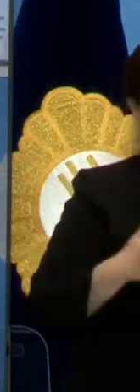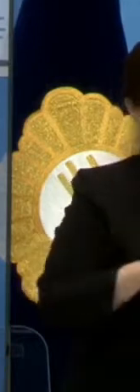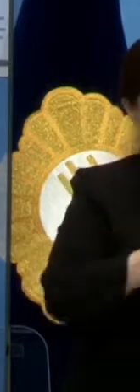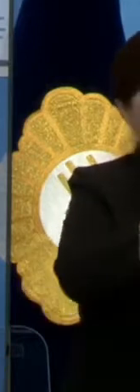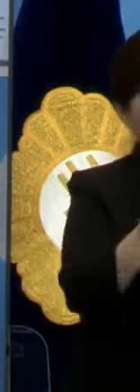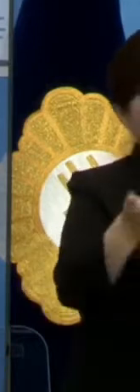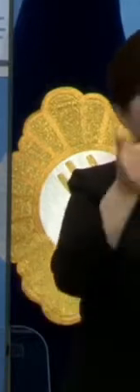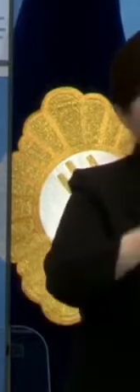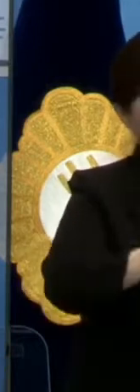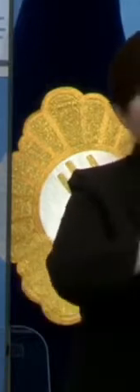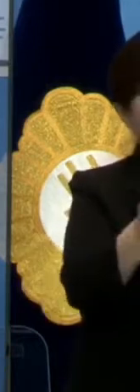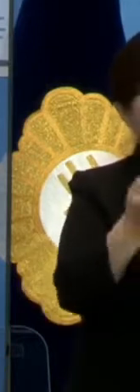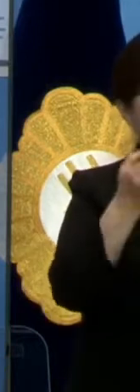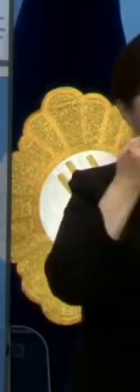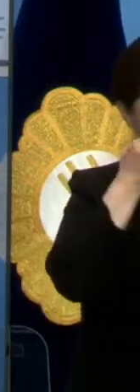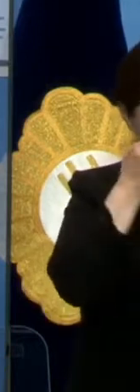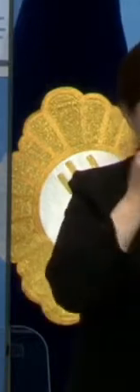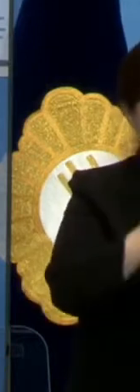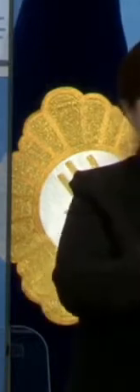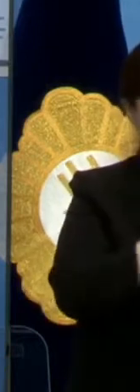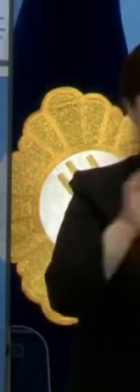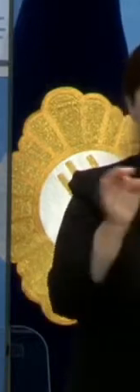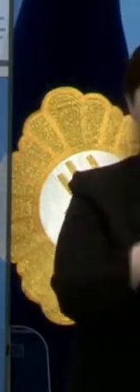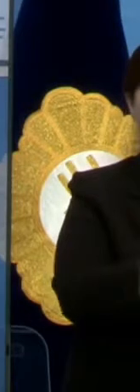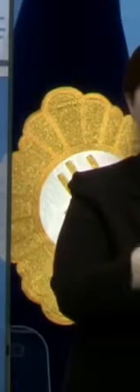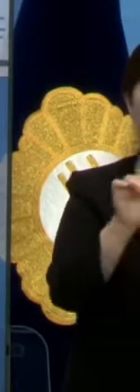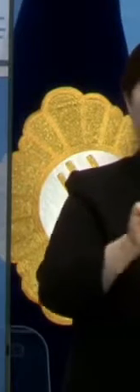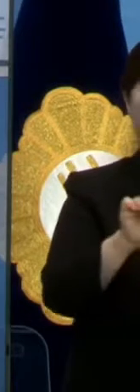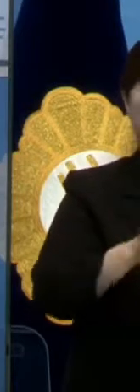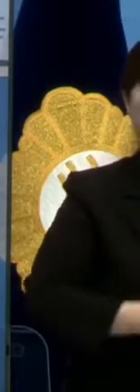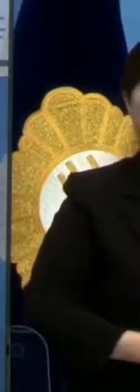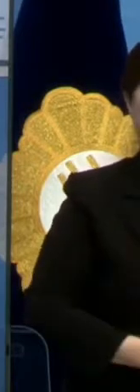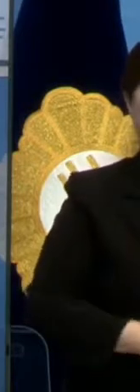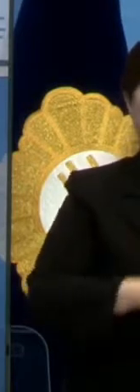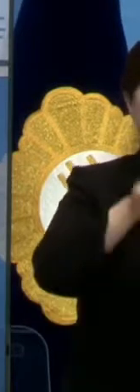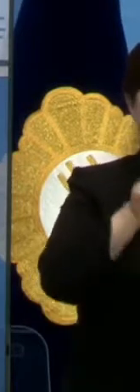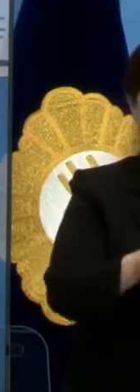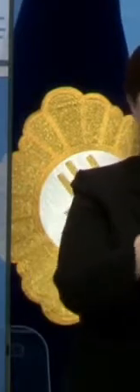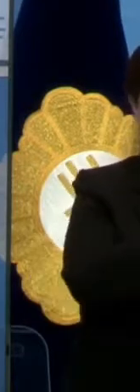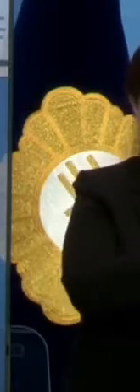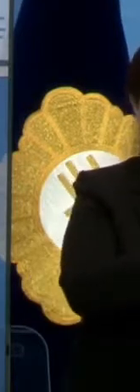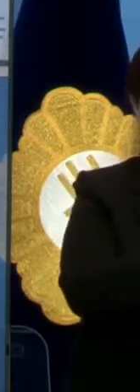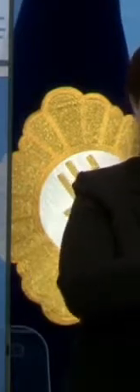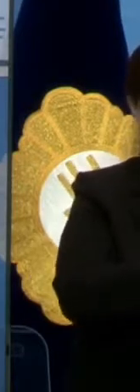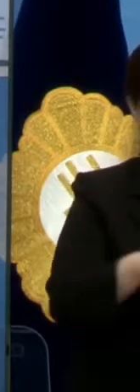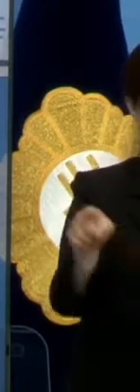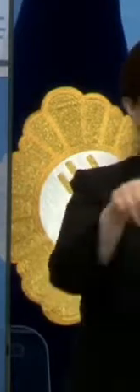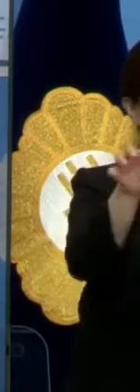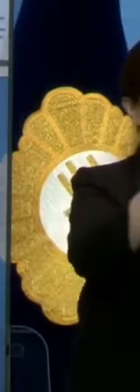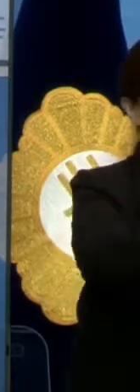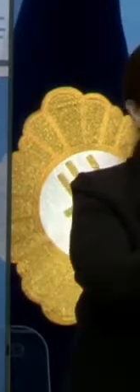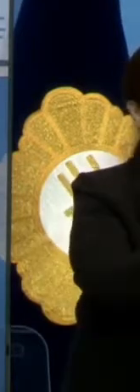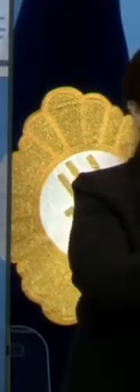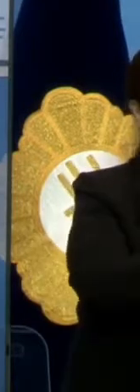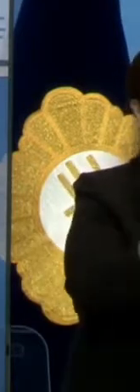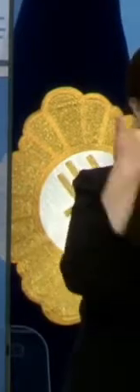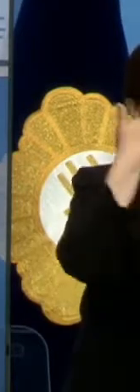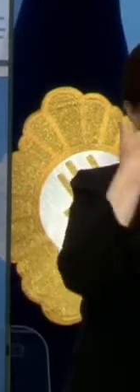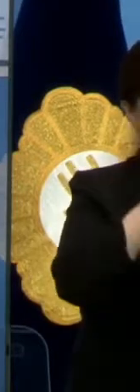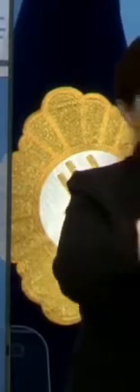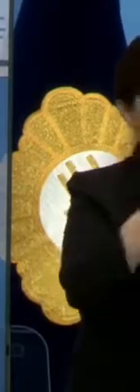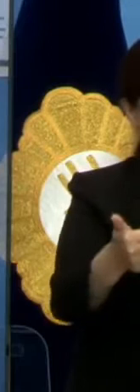죽지 못한 실종 상태입니다. 지금 이 순간에도 어디에서 어느 누가